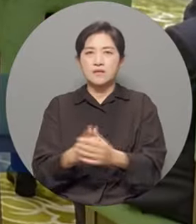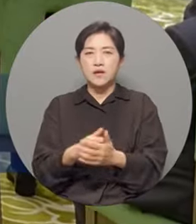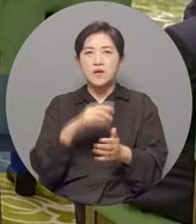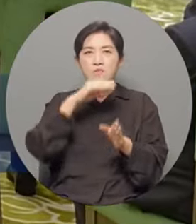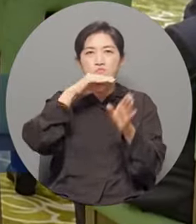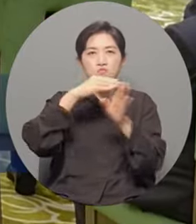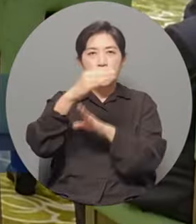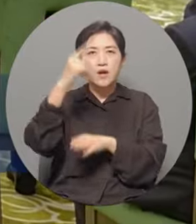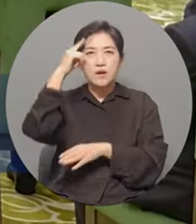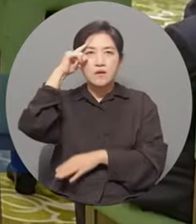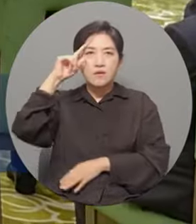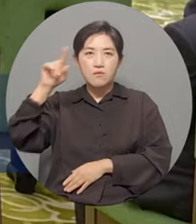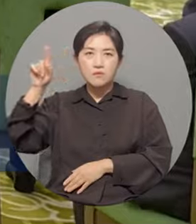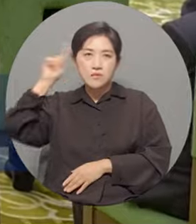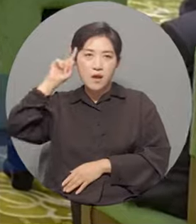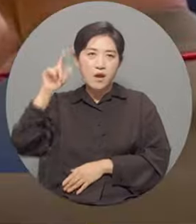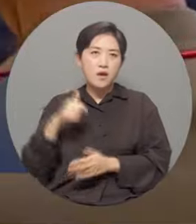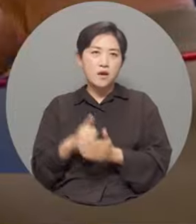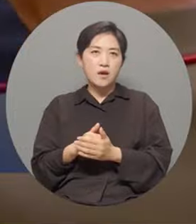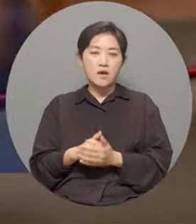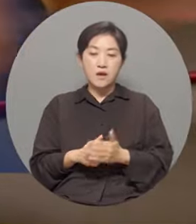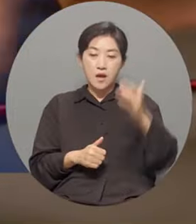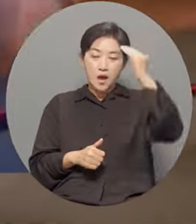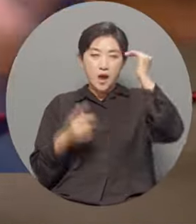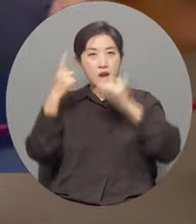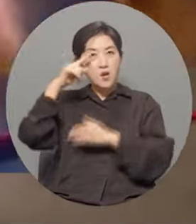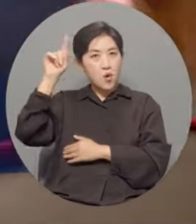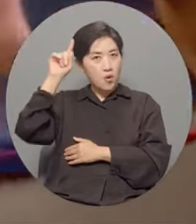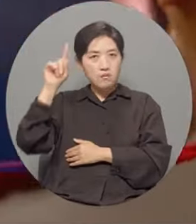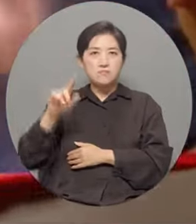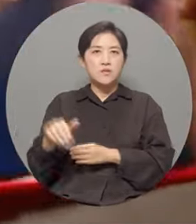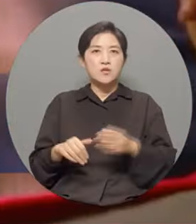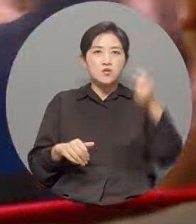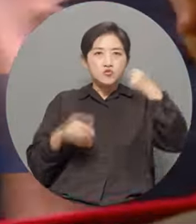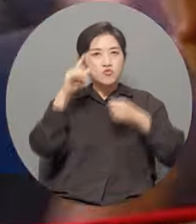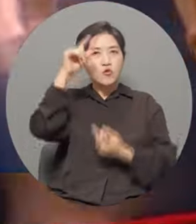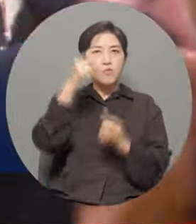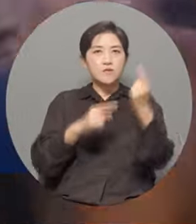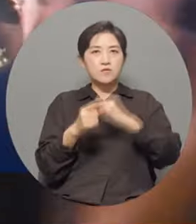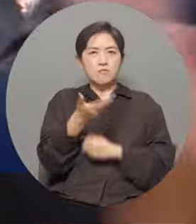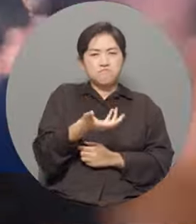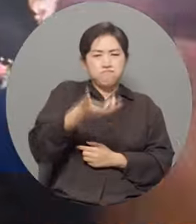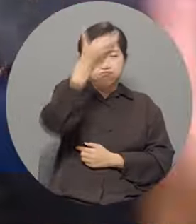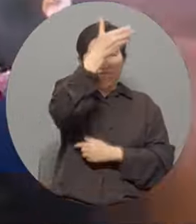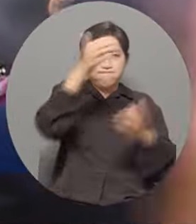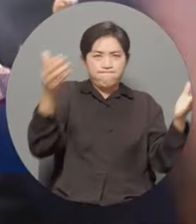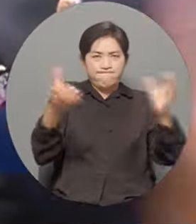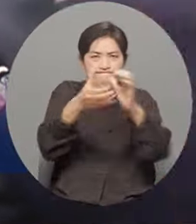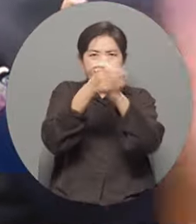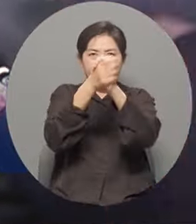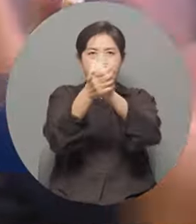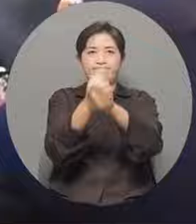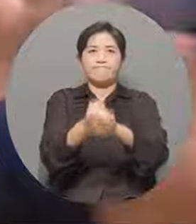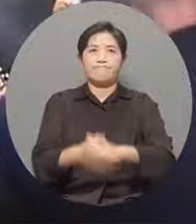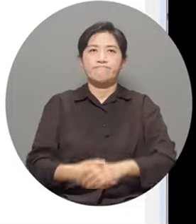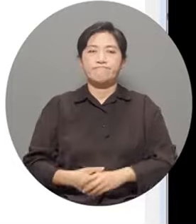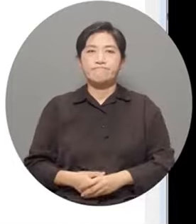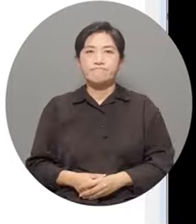북한과 러시아 관계가 한러는 물론 있고 중러보다도 높은 수준으로 올라간 것